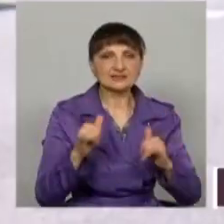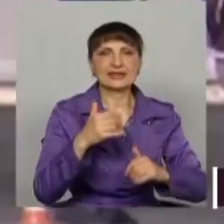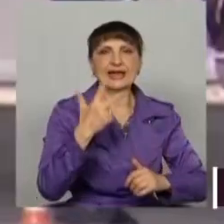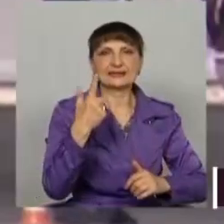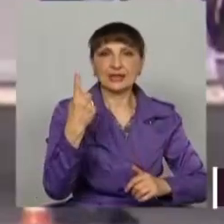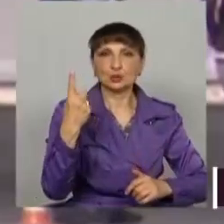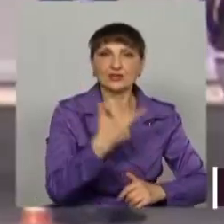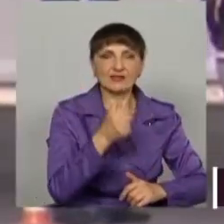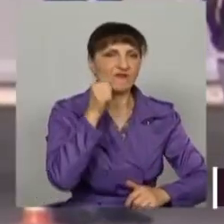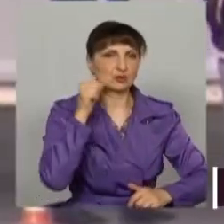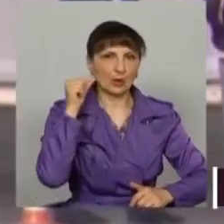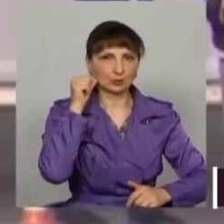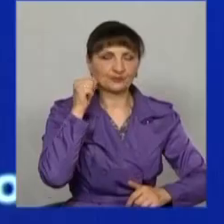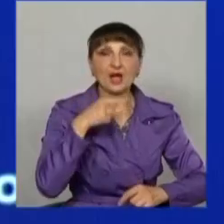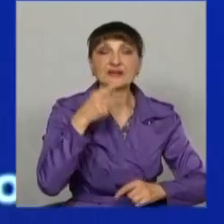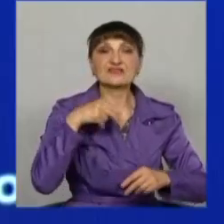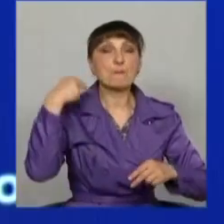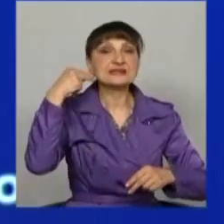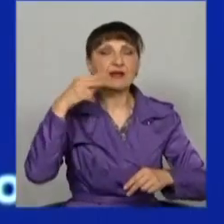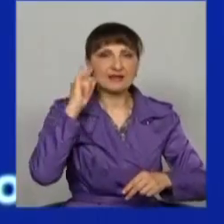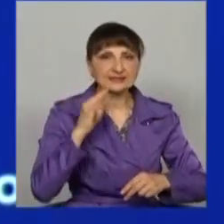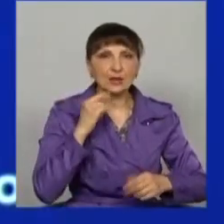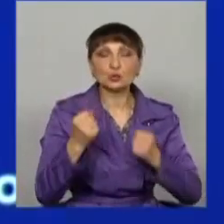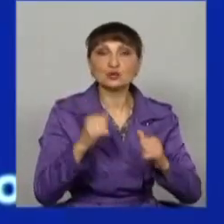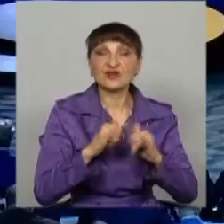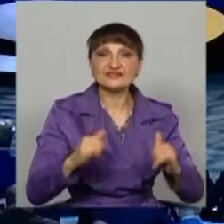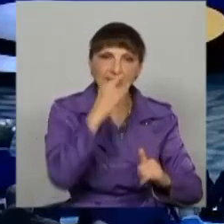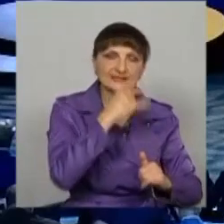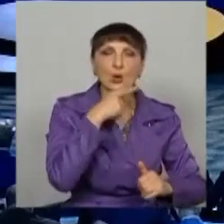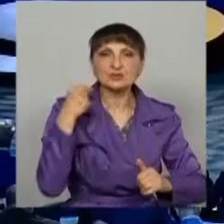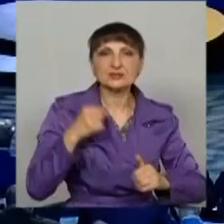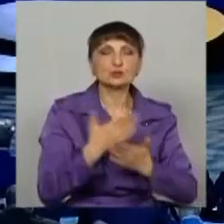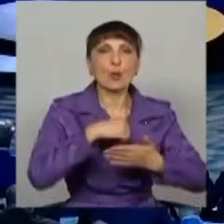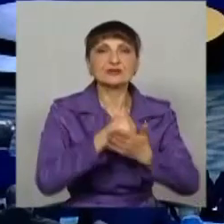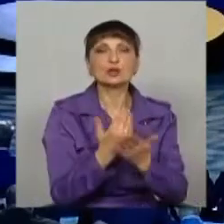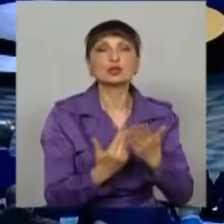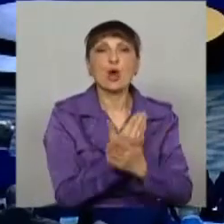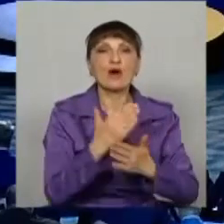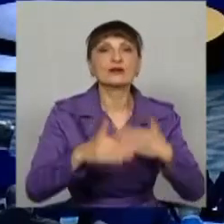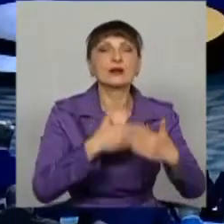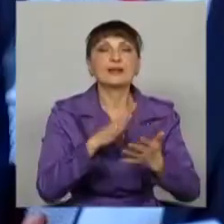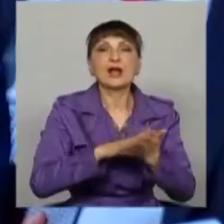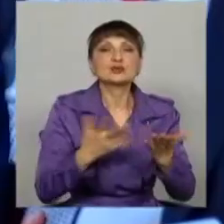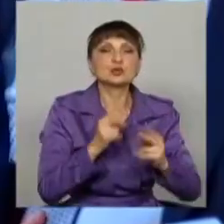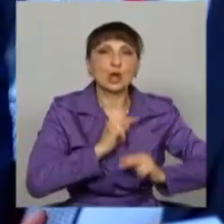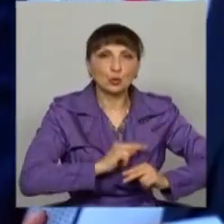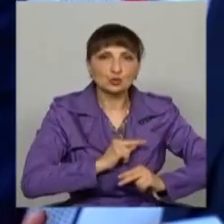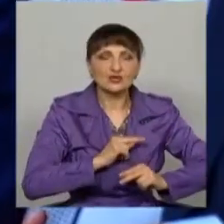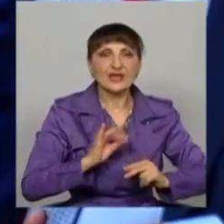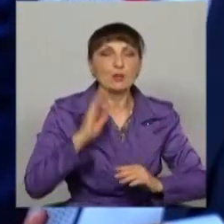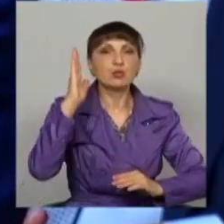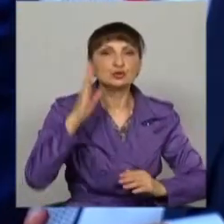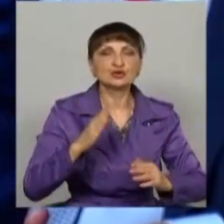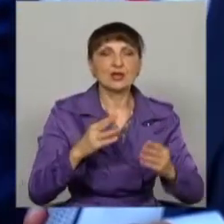треть в прошлом году. По словам президента, для устойчивого развития стран необходимо определить новые горизонты сотрудничества и сформировать